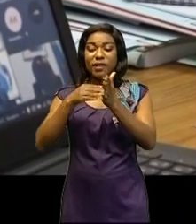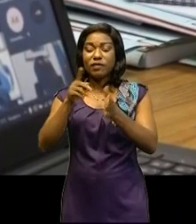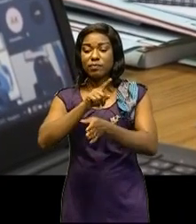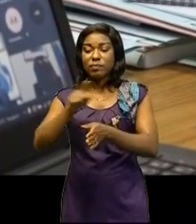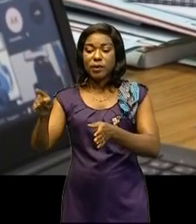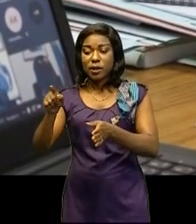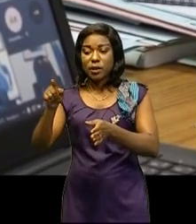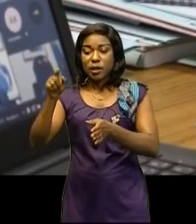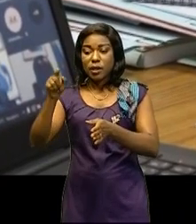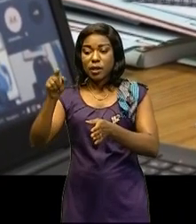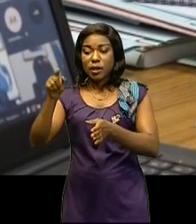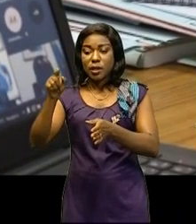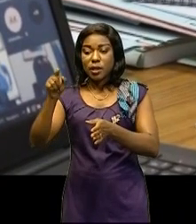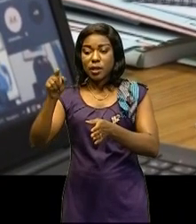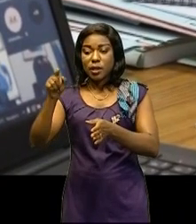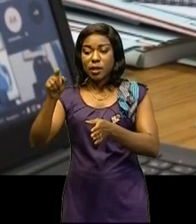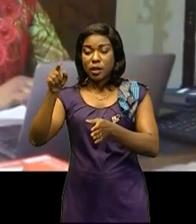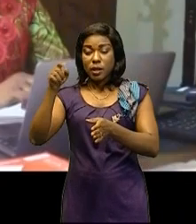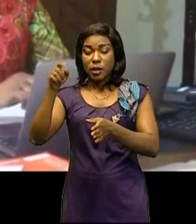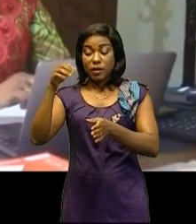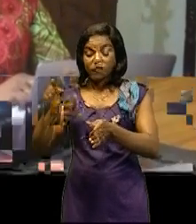dollars américains.